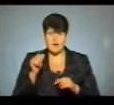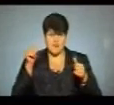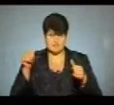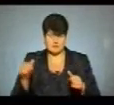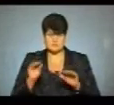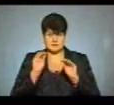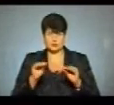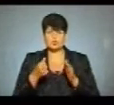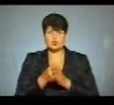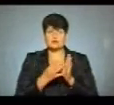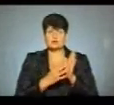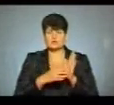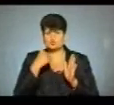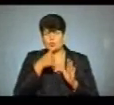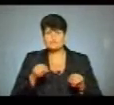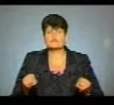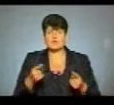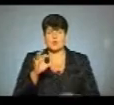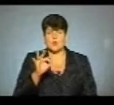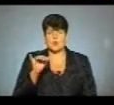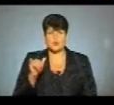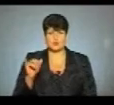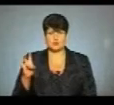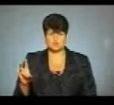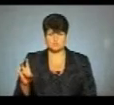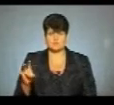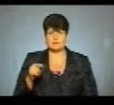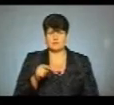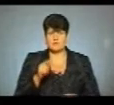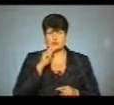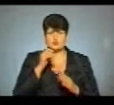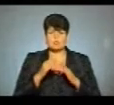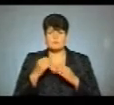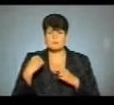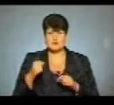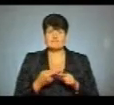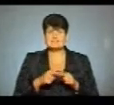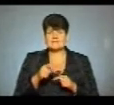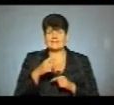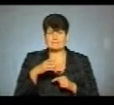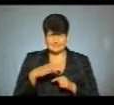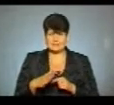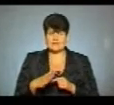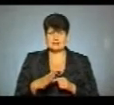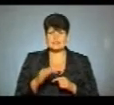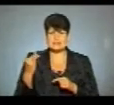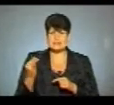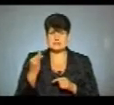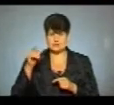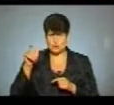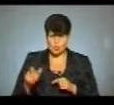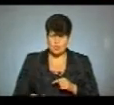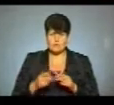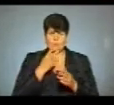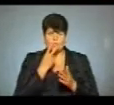до 90-річчя створення ОУН. Ми в Тернопільському українському домі «Перемога». У ці хвилини історик Іван Янюк презентує